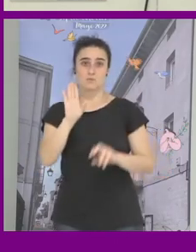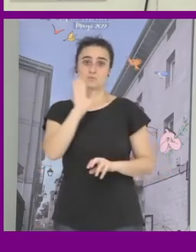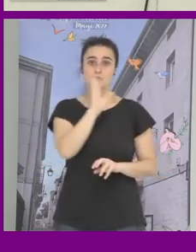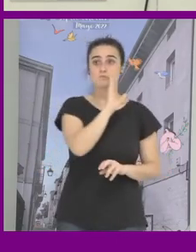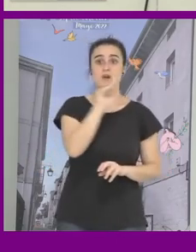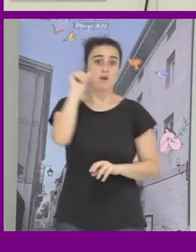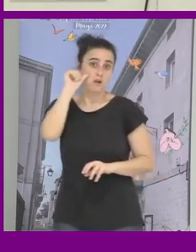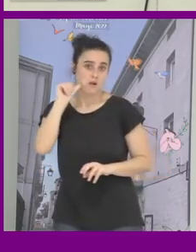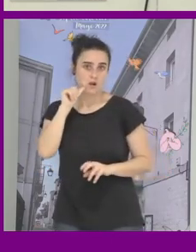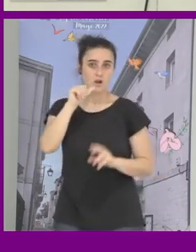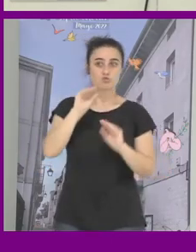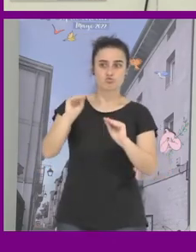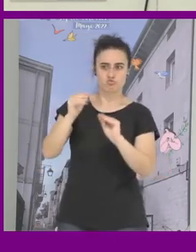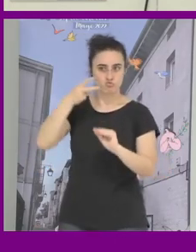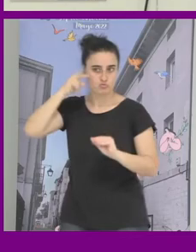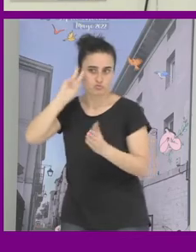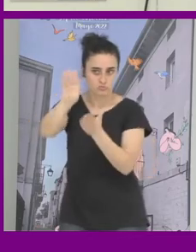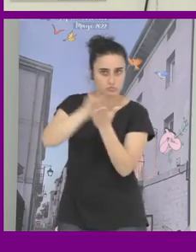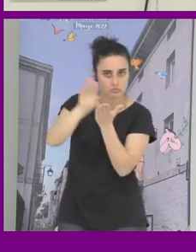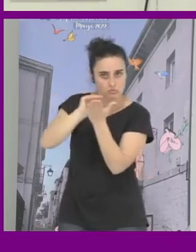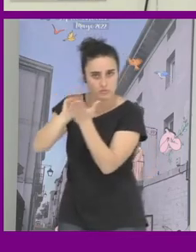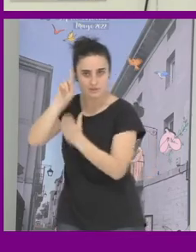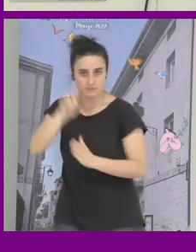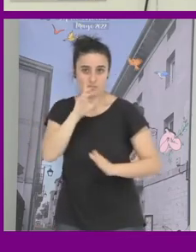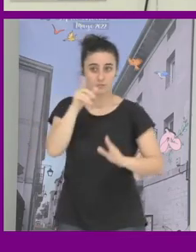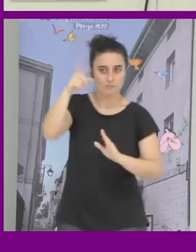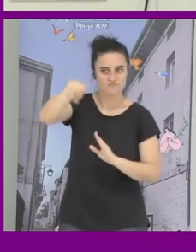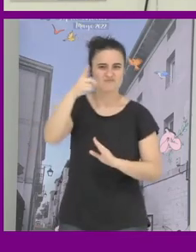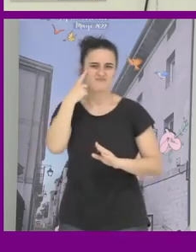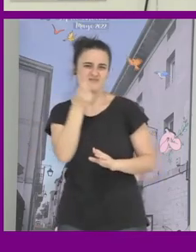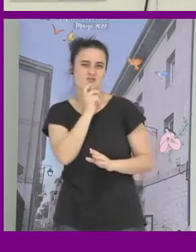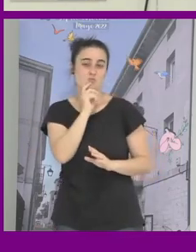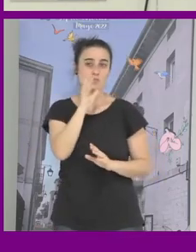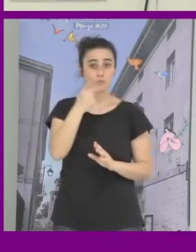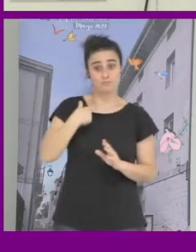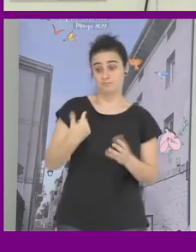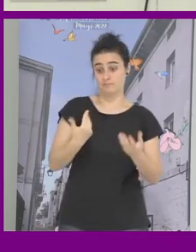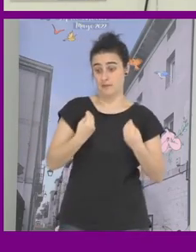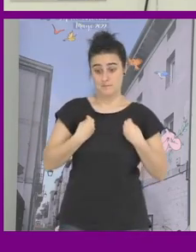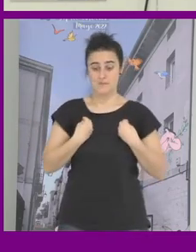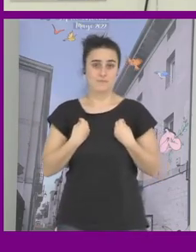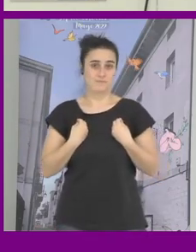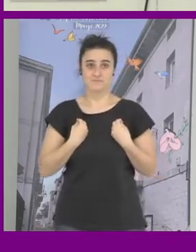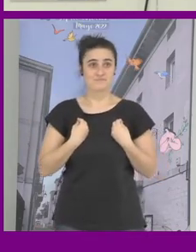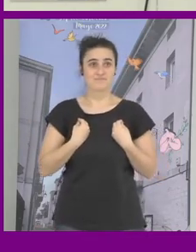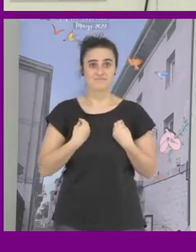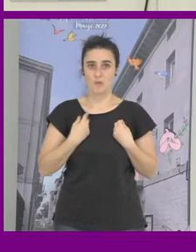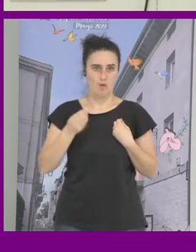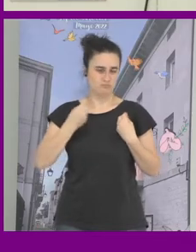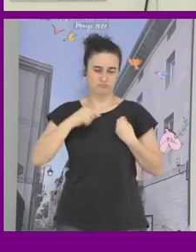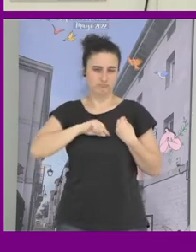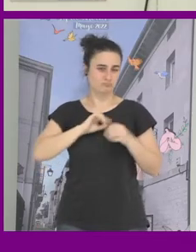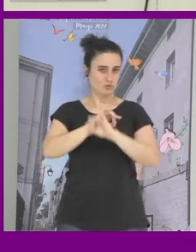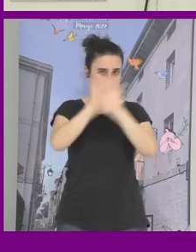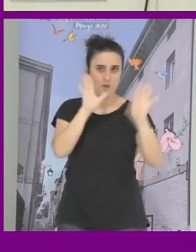testigantzak ere jaso ditut ba adierazten nola hasiera batean eta nik hau bizi izan dut era oso argi batean